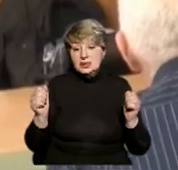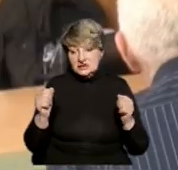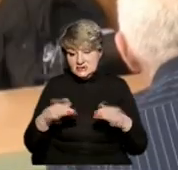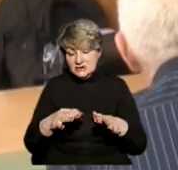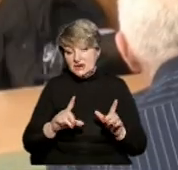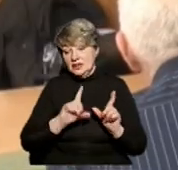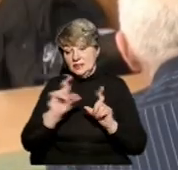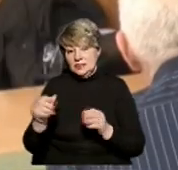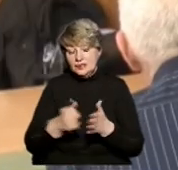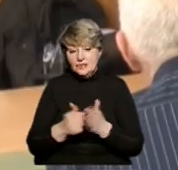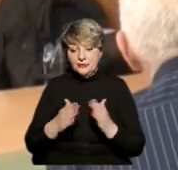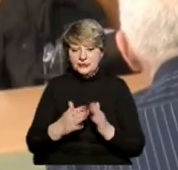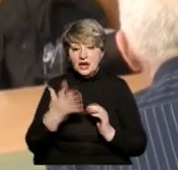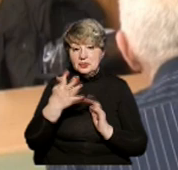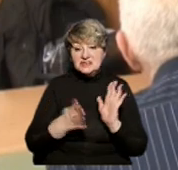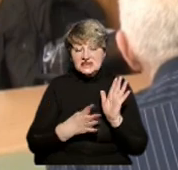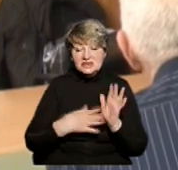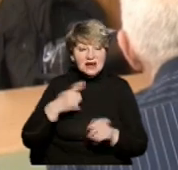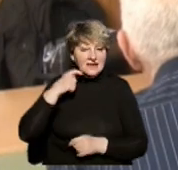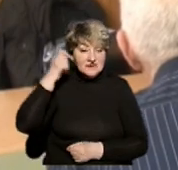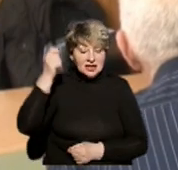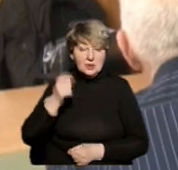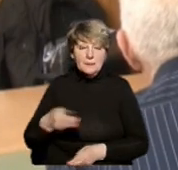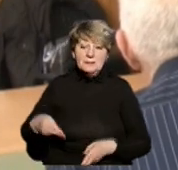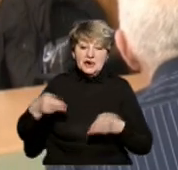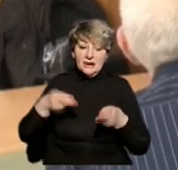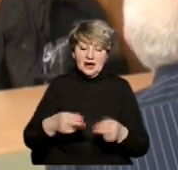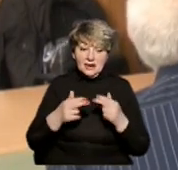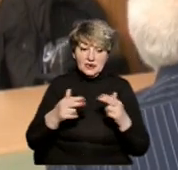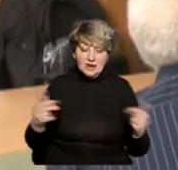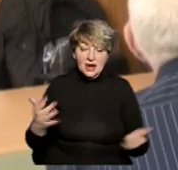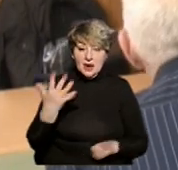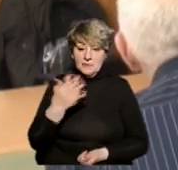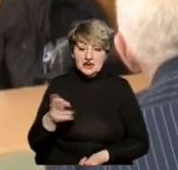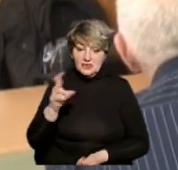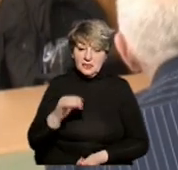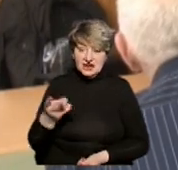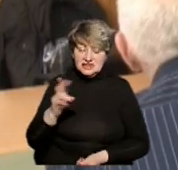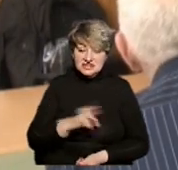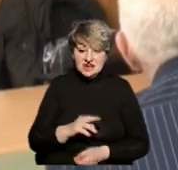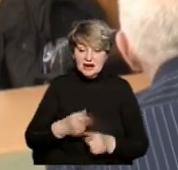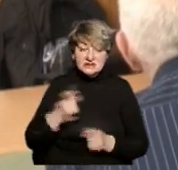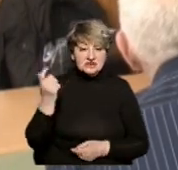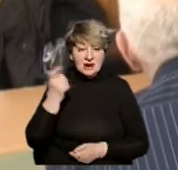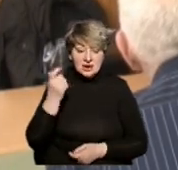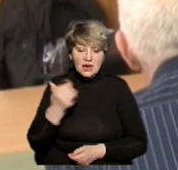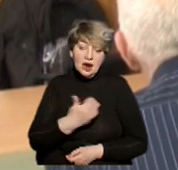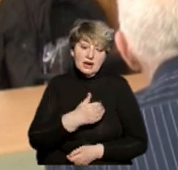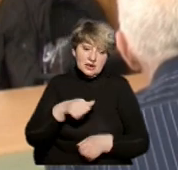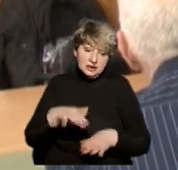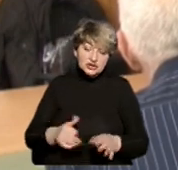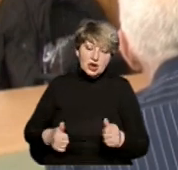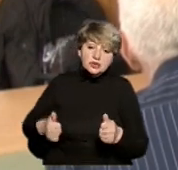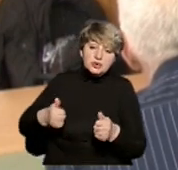додому. 59-річна Тетяна Мельниченко приїхала з Дніпра 5 березня. Жінка вирішила долучитися до курсів